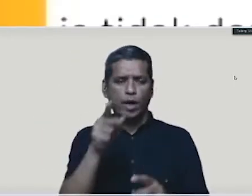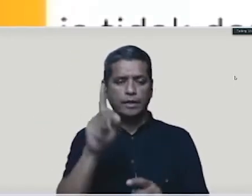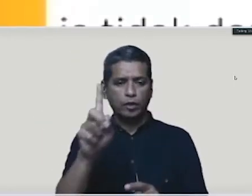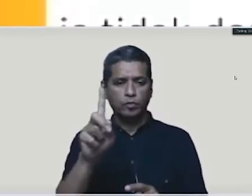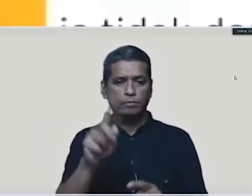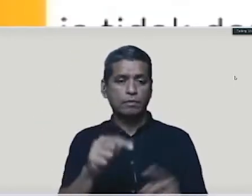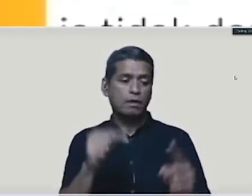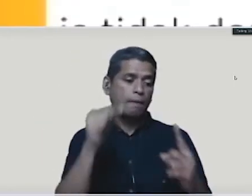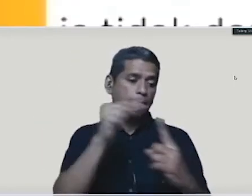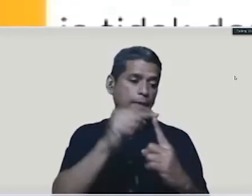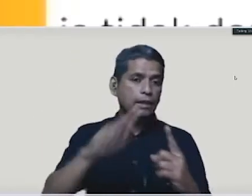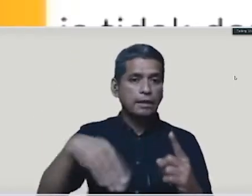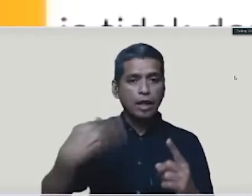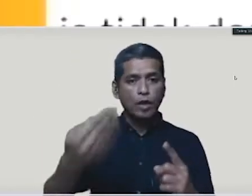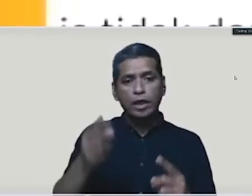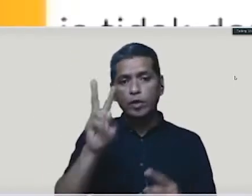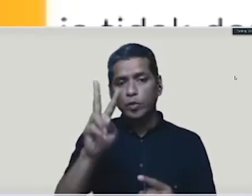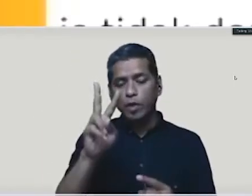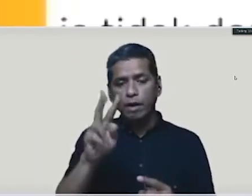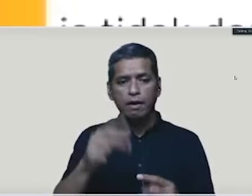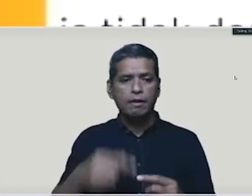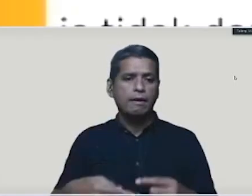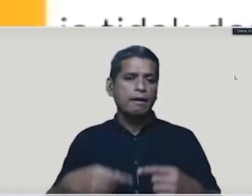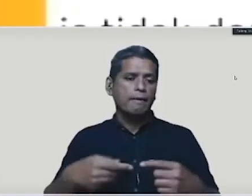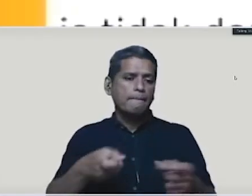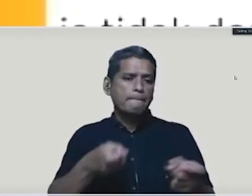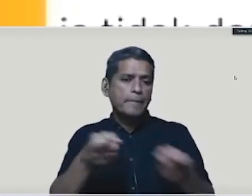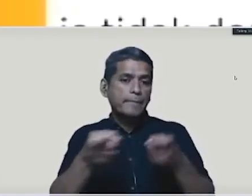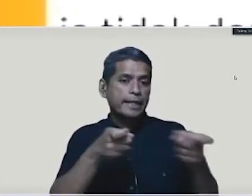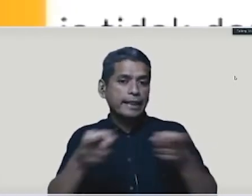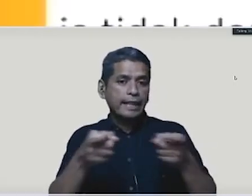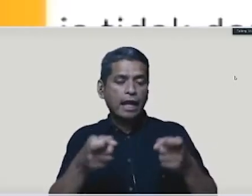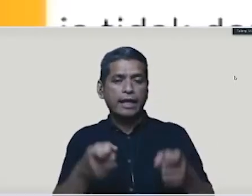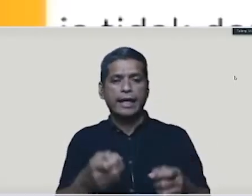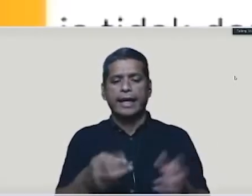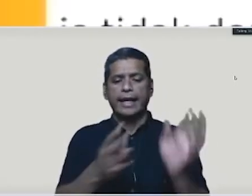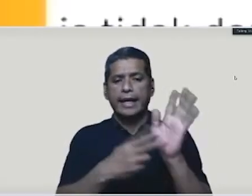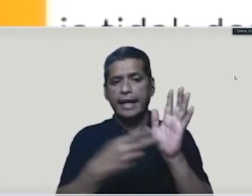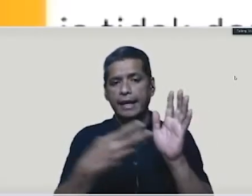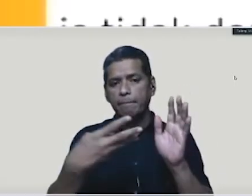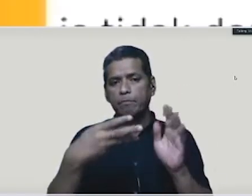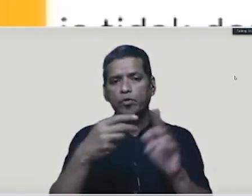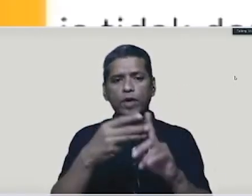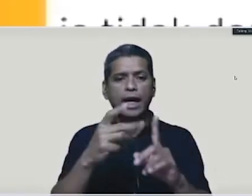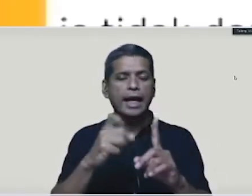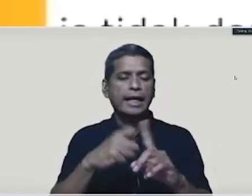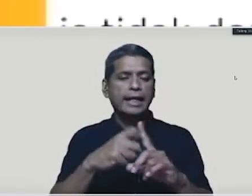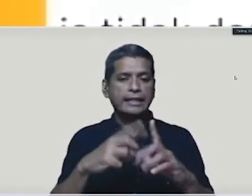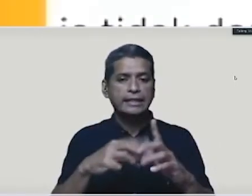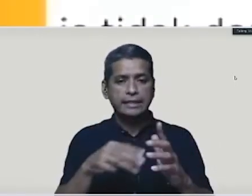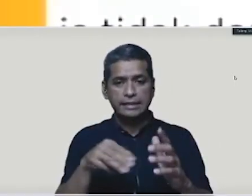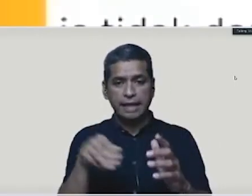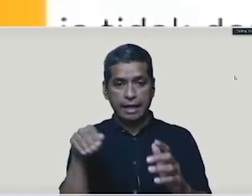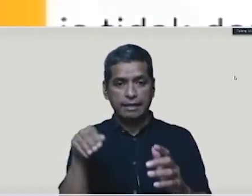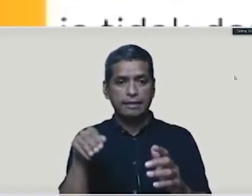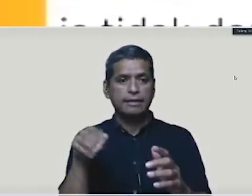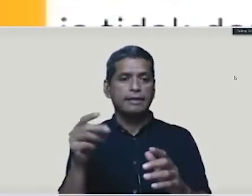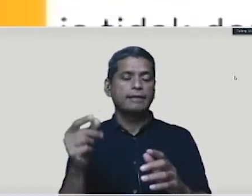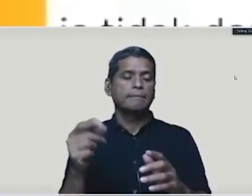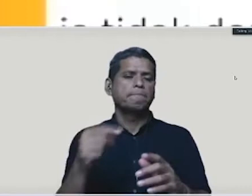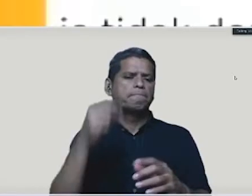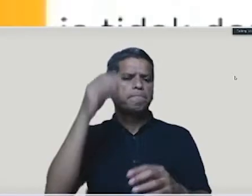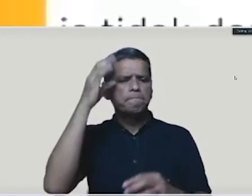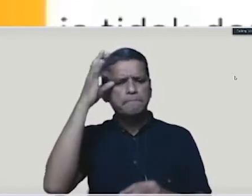pemerintahan nebukadnezar Yakinlah dia ini Hai semuanya dia raja nebukadnezar raja